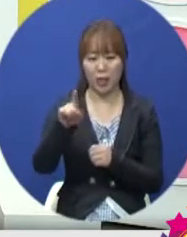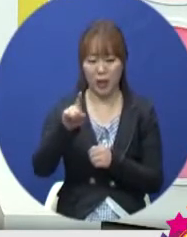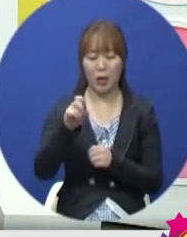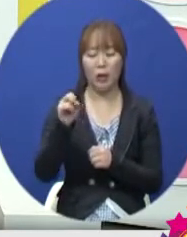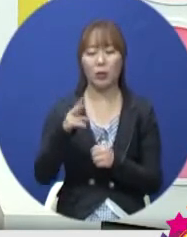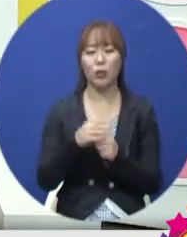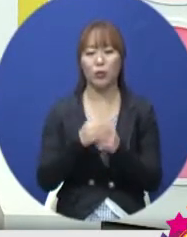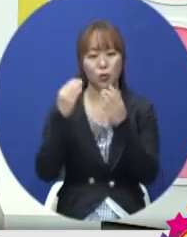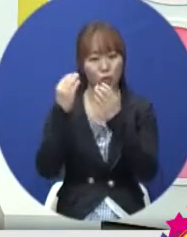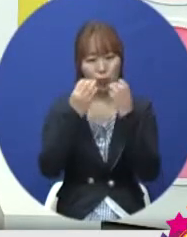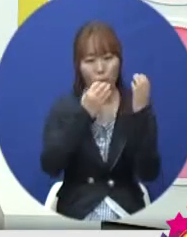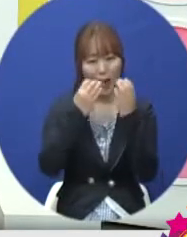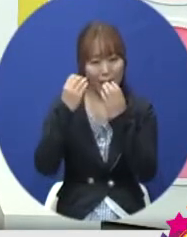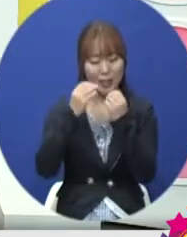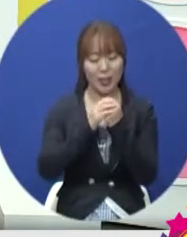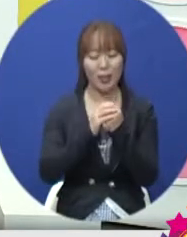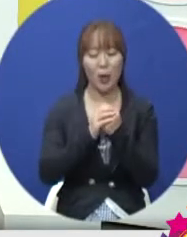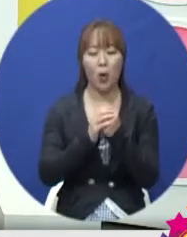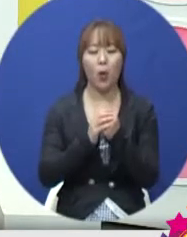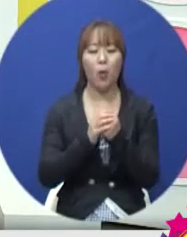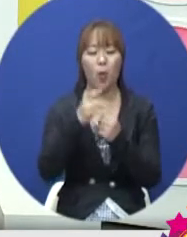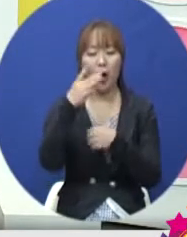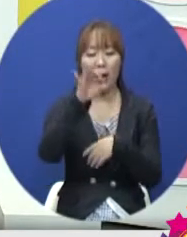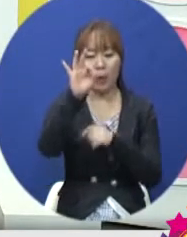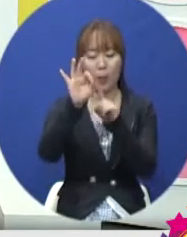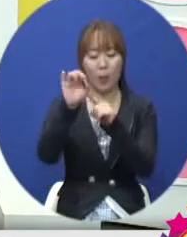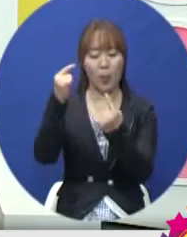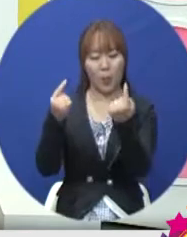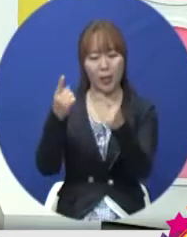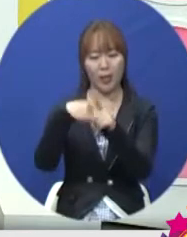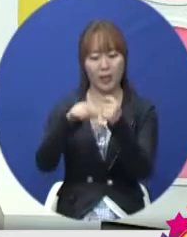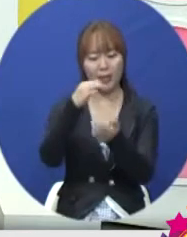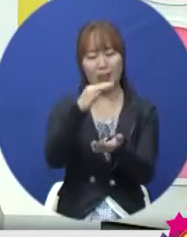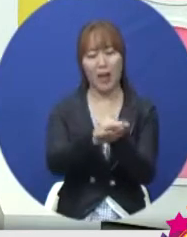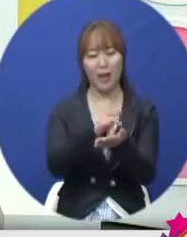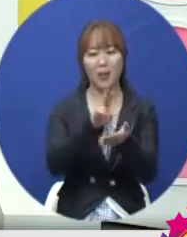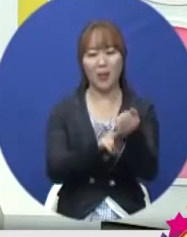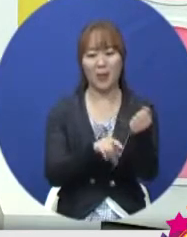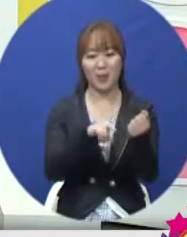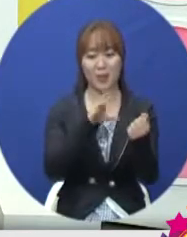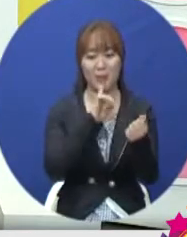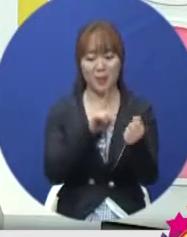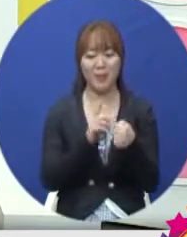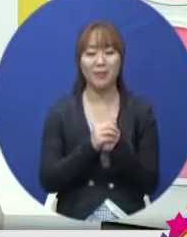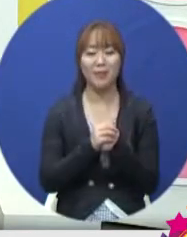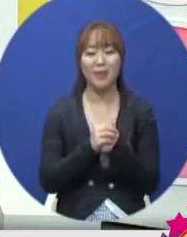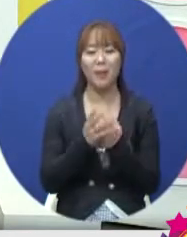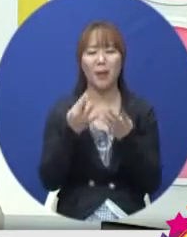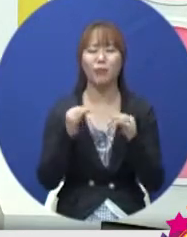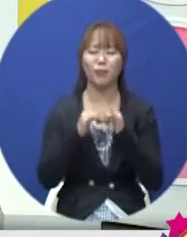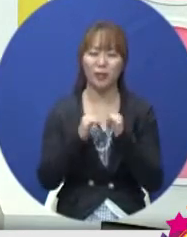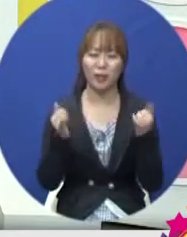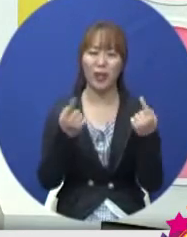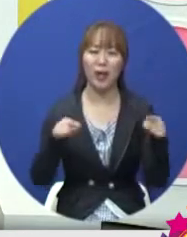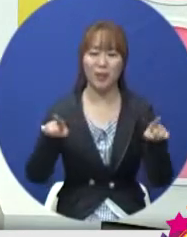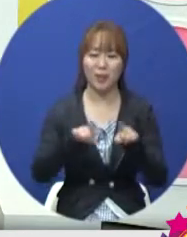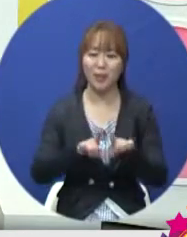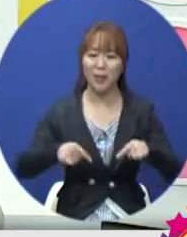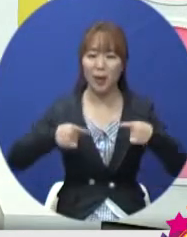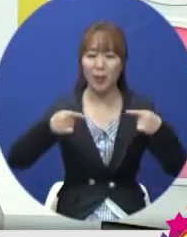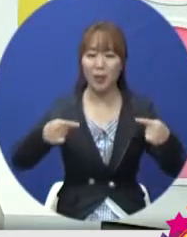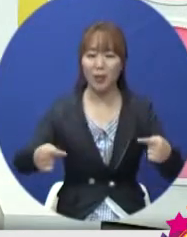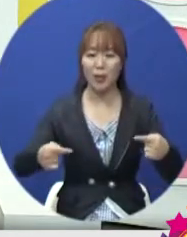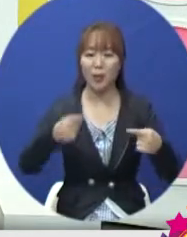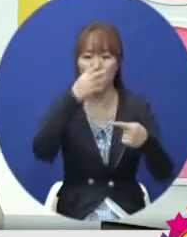생과와 수박을 시중가보다 저렴하게 판매를 한다고 합니다. 많은 분들이 또 함께 하셔도